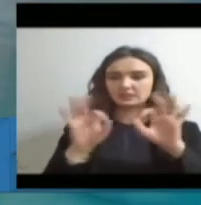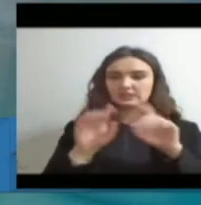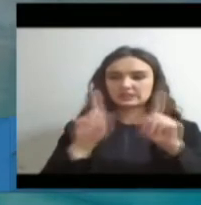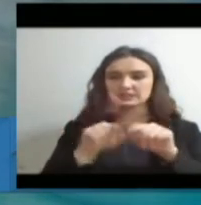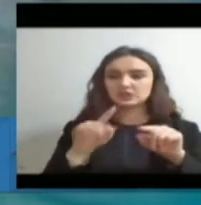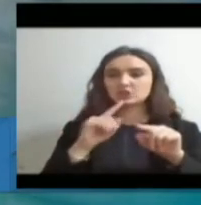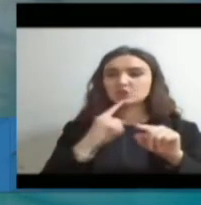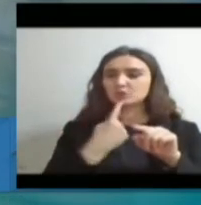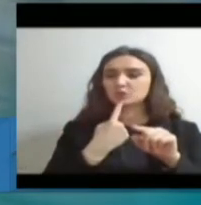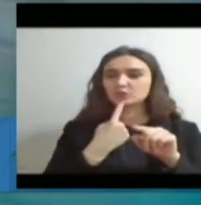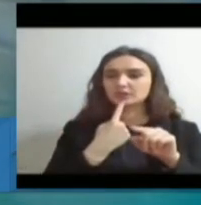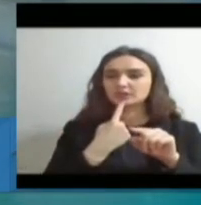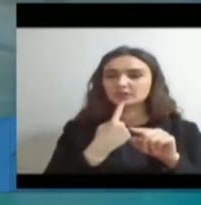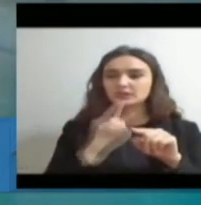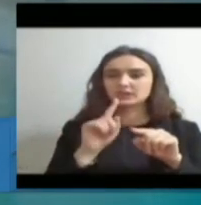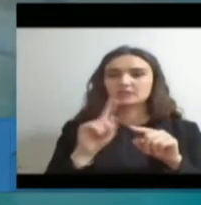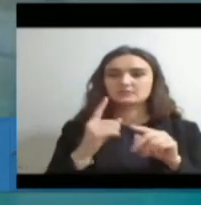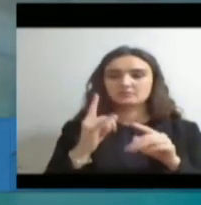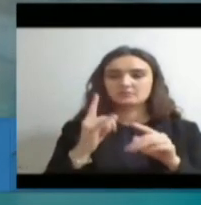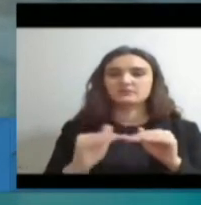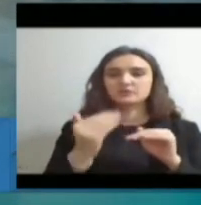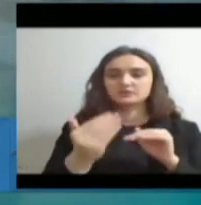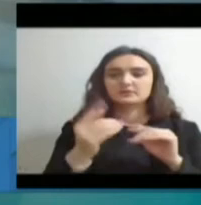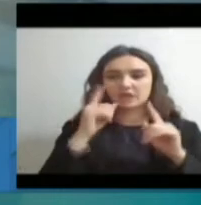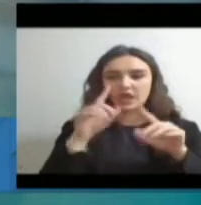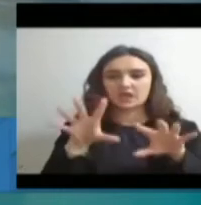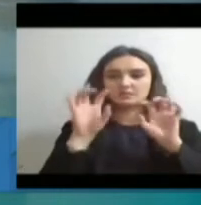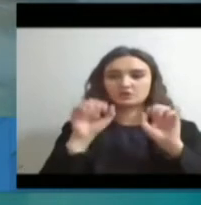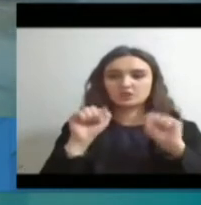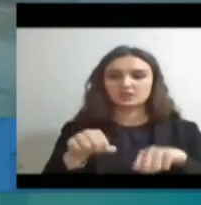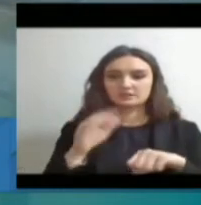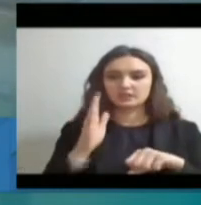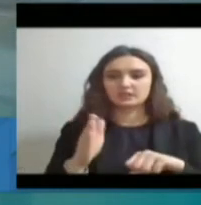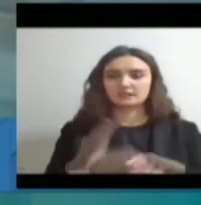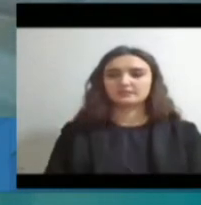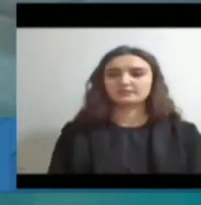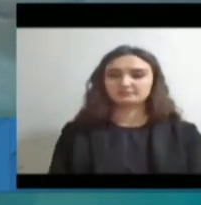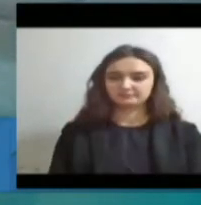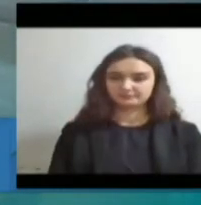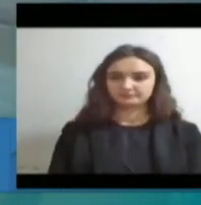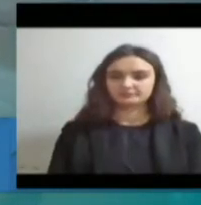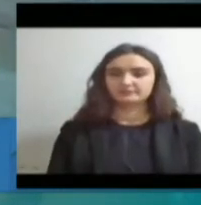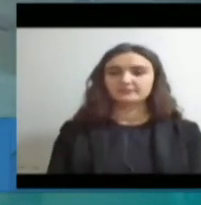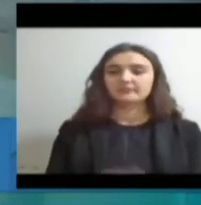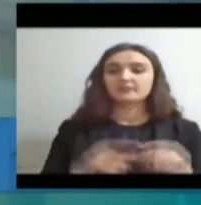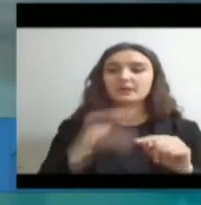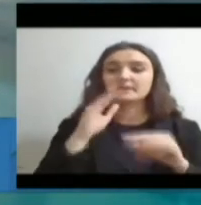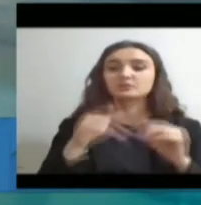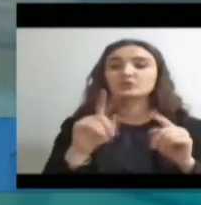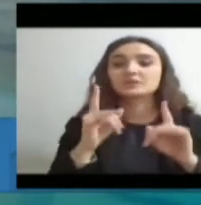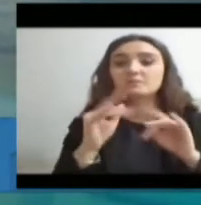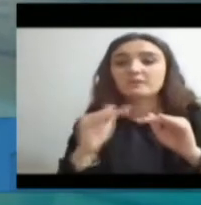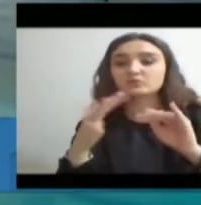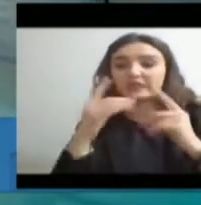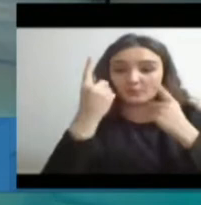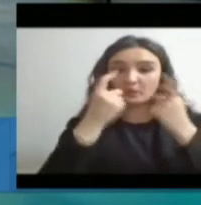სირთულით, რა დონეზეც ვთქვათ ბავშვისთვის ამის აღქმა შესაძლებელი იქნება, ხო? მას შემდეგ, რაც ბავშვს უკვე ინფორმაცია